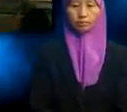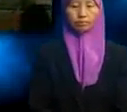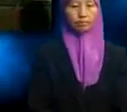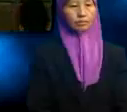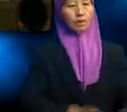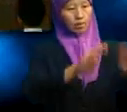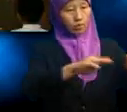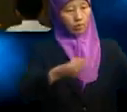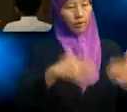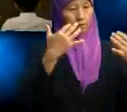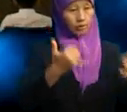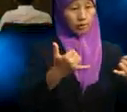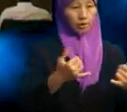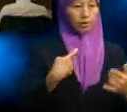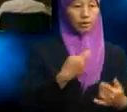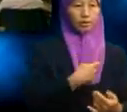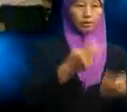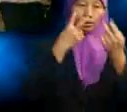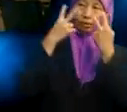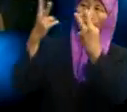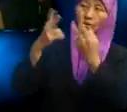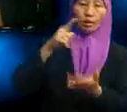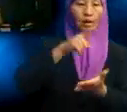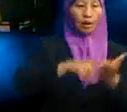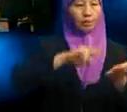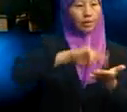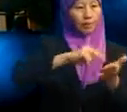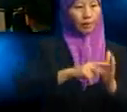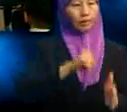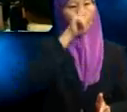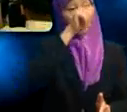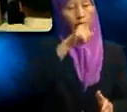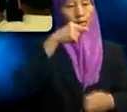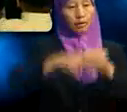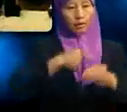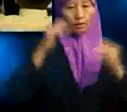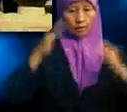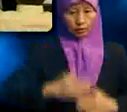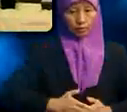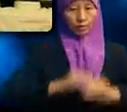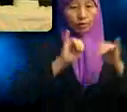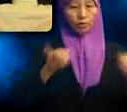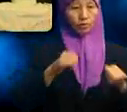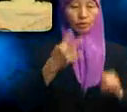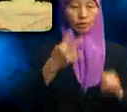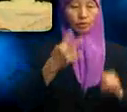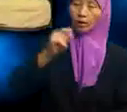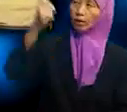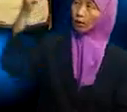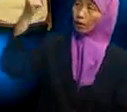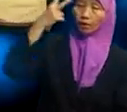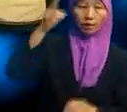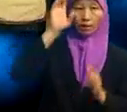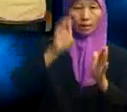Baik, murid-murid, sekarang kita nak lihat apakah pengertian sebenar tentang solat Jumaat. Kamu lihat di skrin,